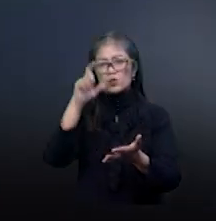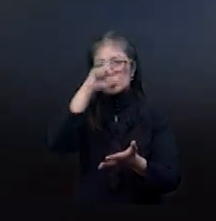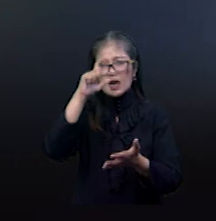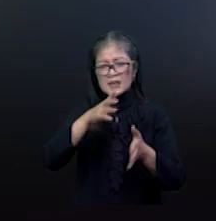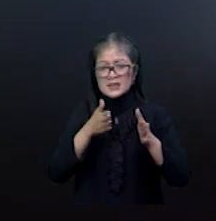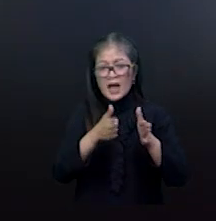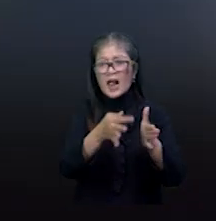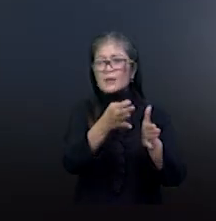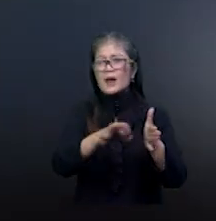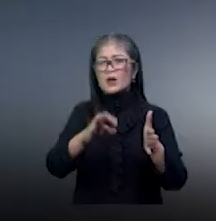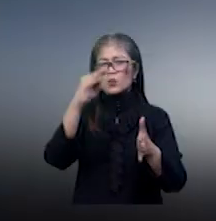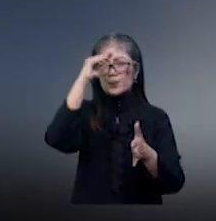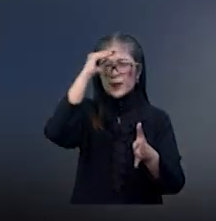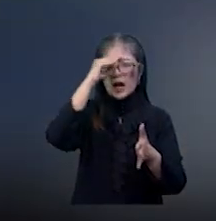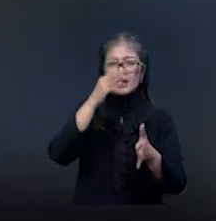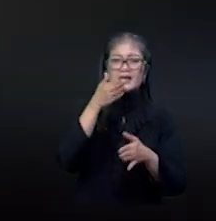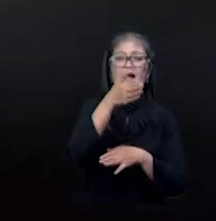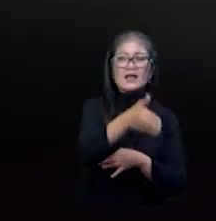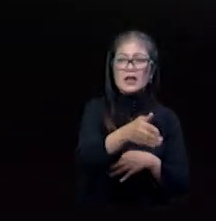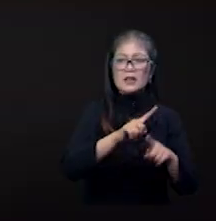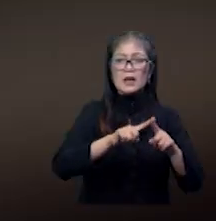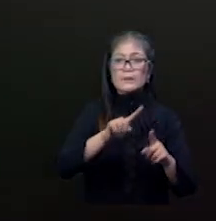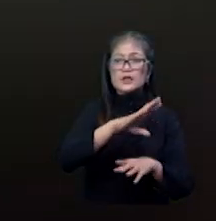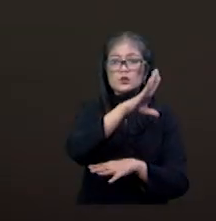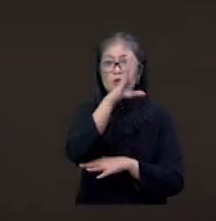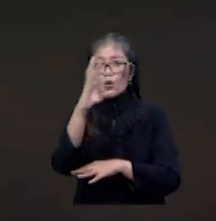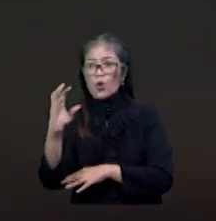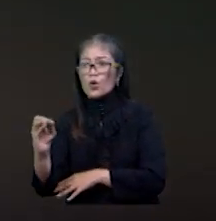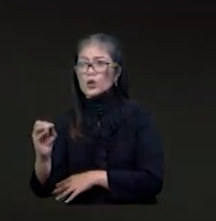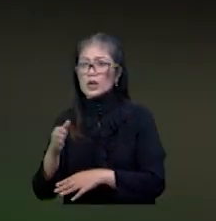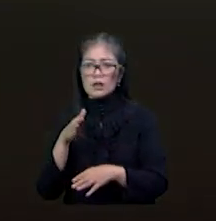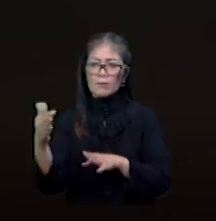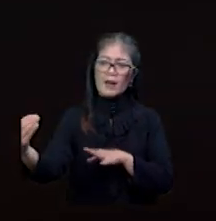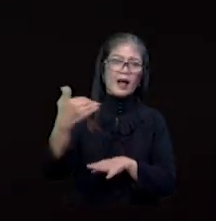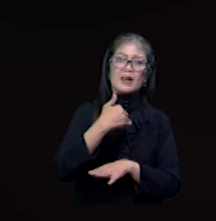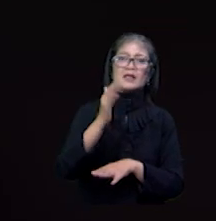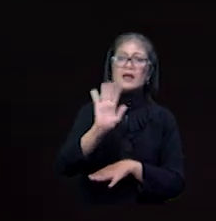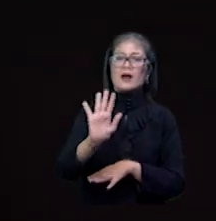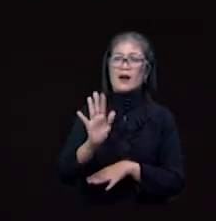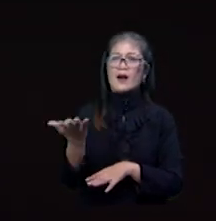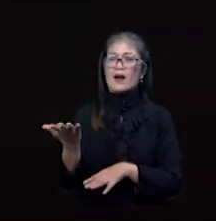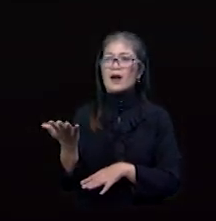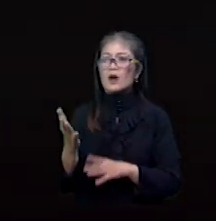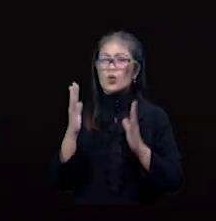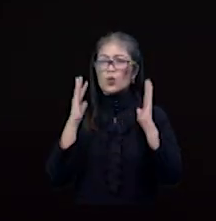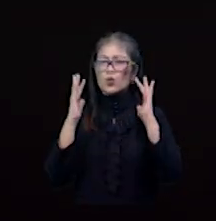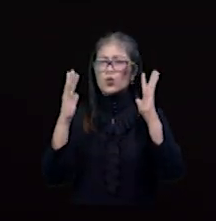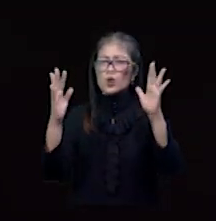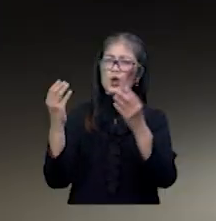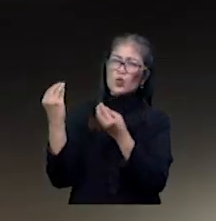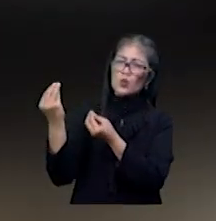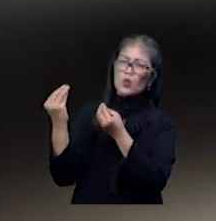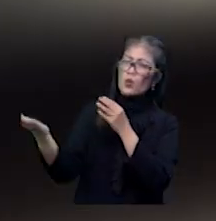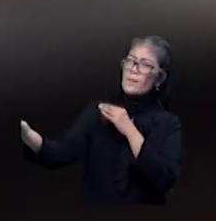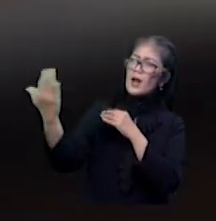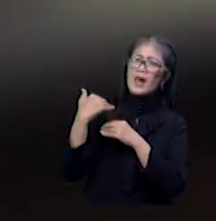namun tak kembali hingga sore hari. Di malam hari para riders tidak juga keluar dari hutan. Kondisi diperparah dengan